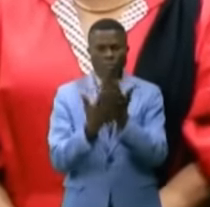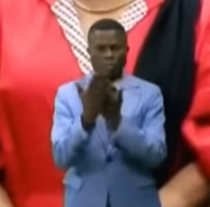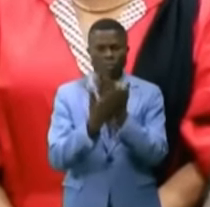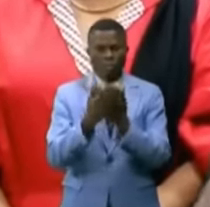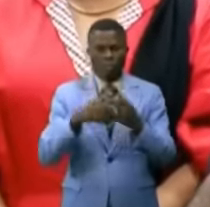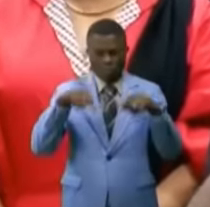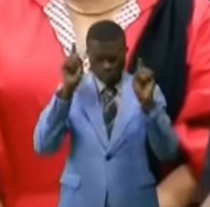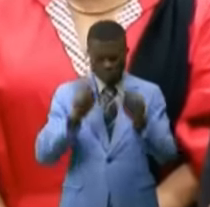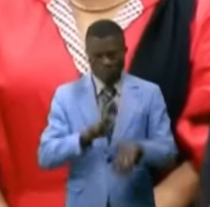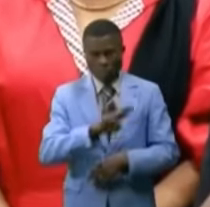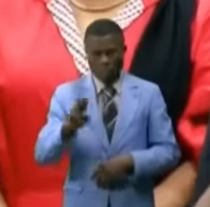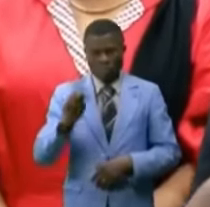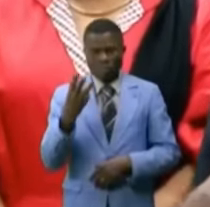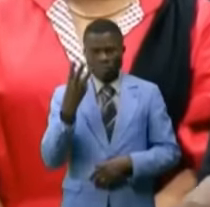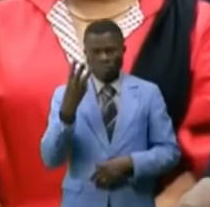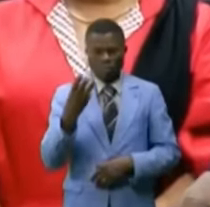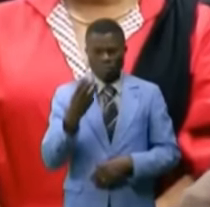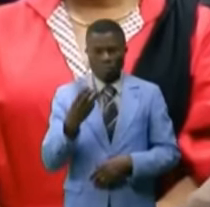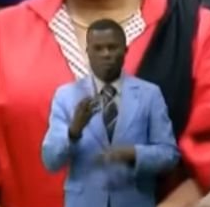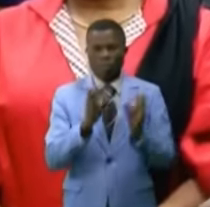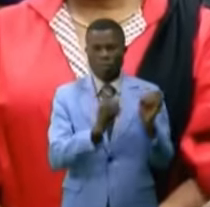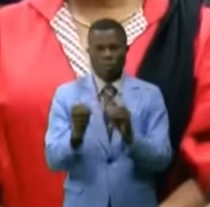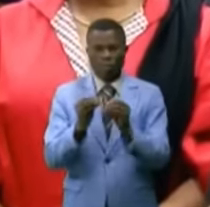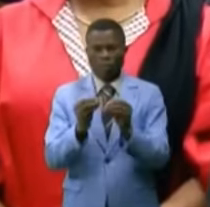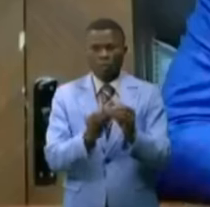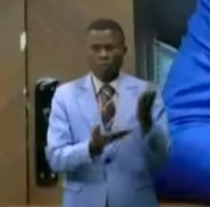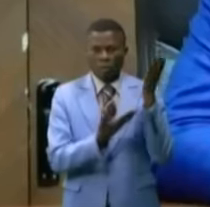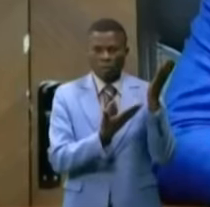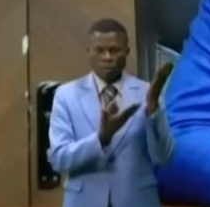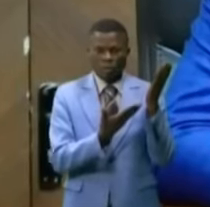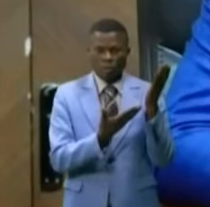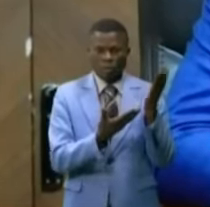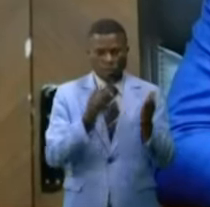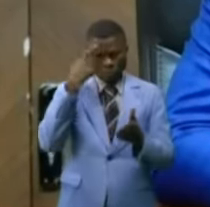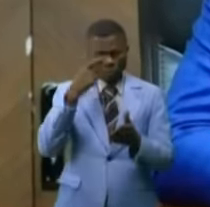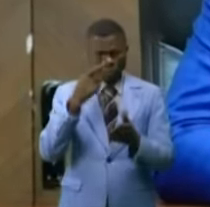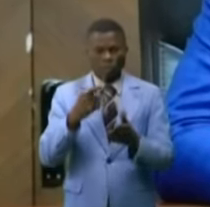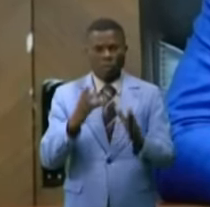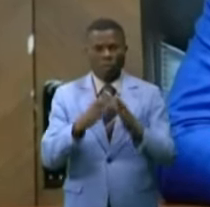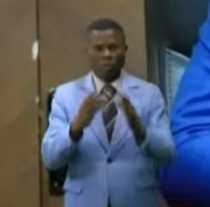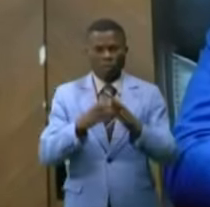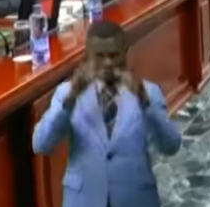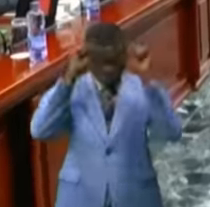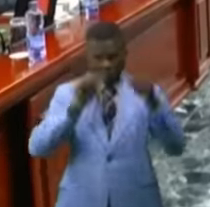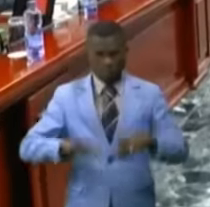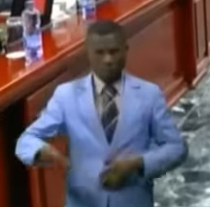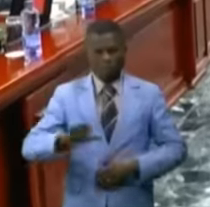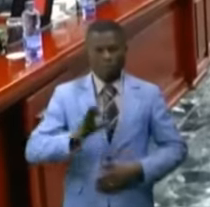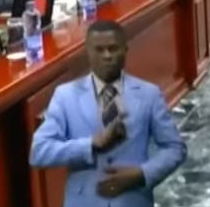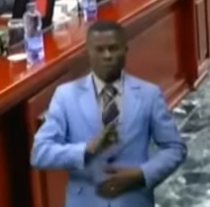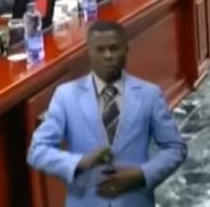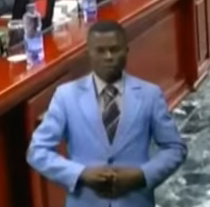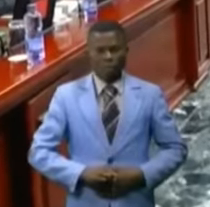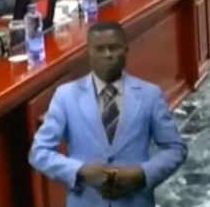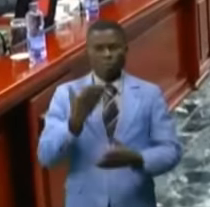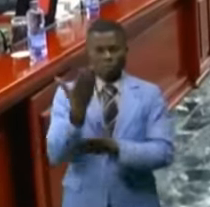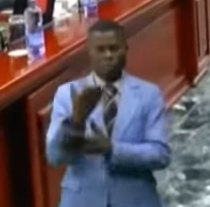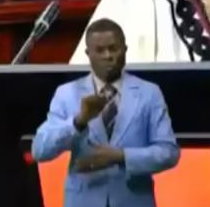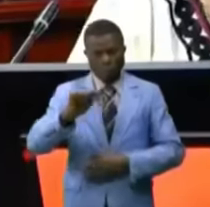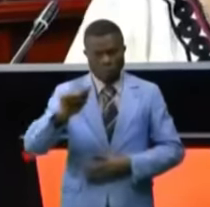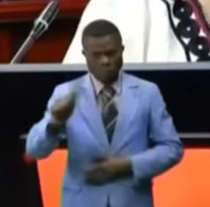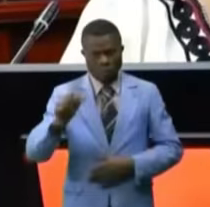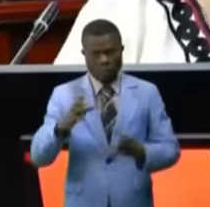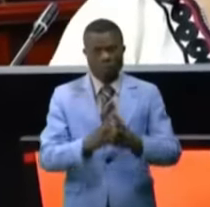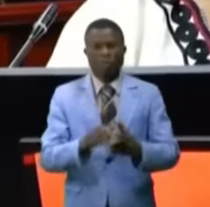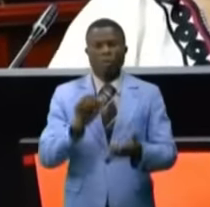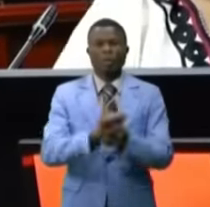tenu une importante réunion autour de Son Excellence Monsieur le Président de la République, à sa demande, avec le